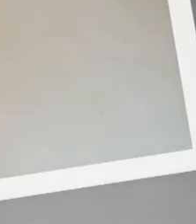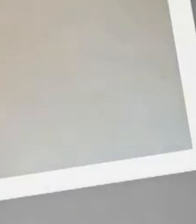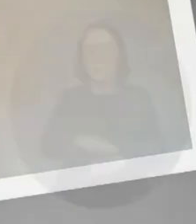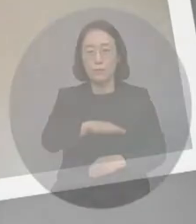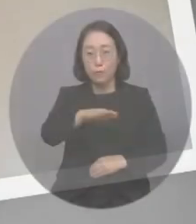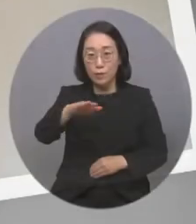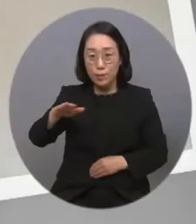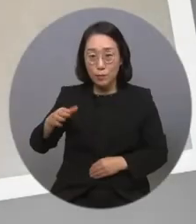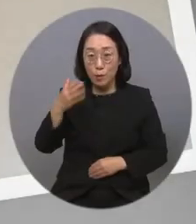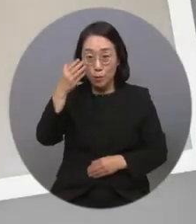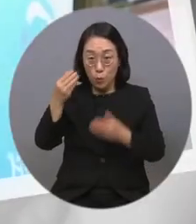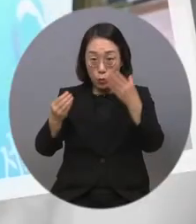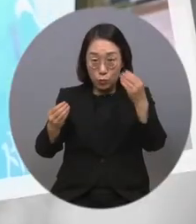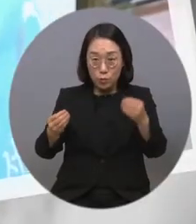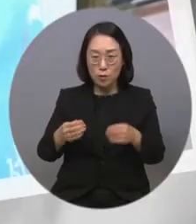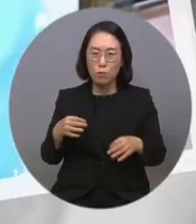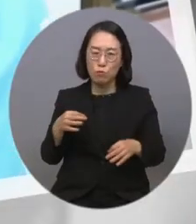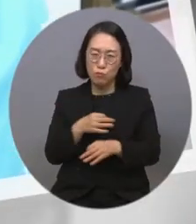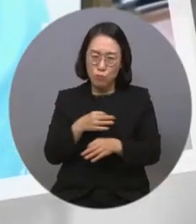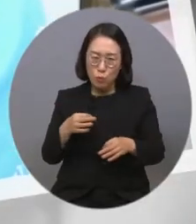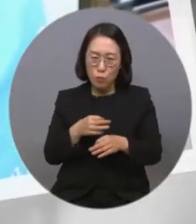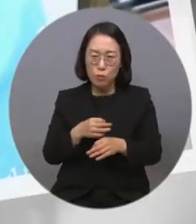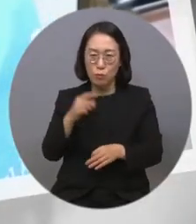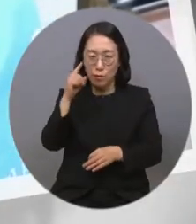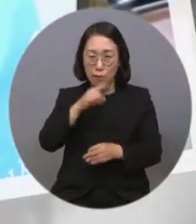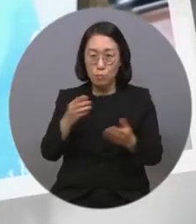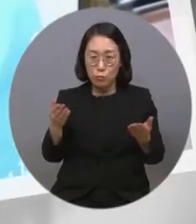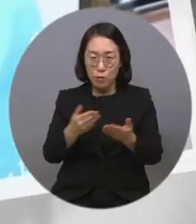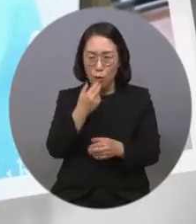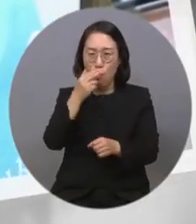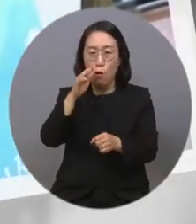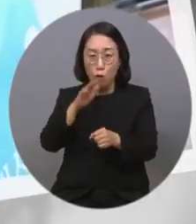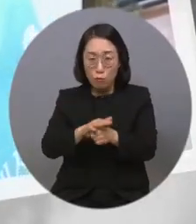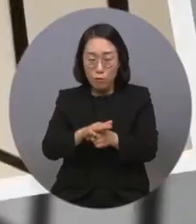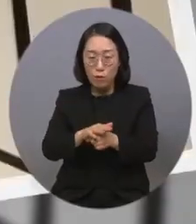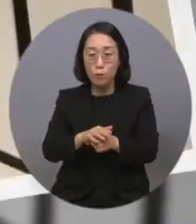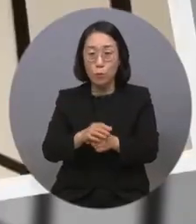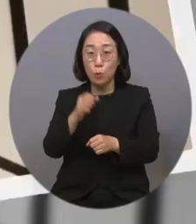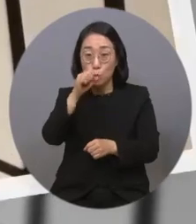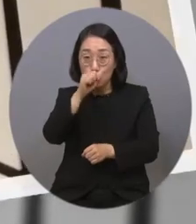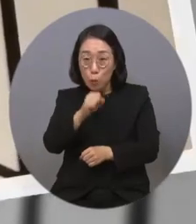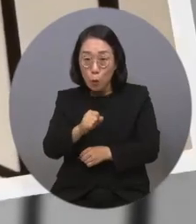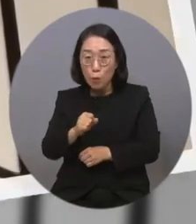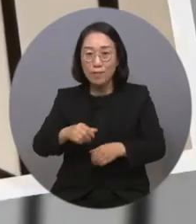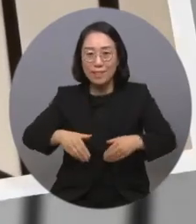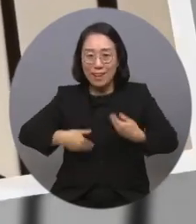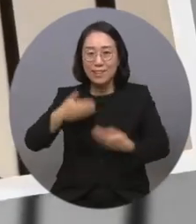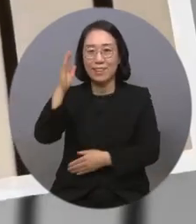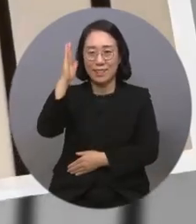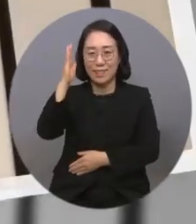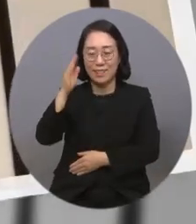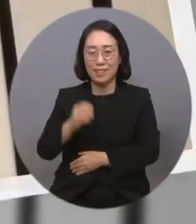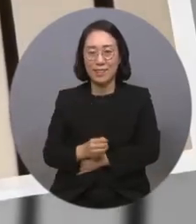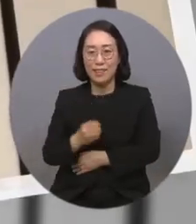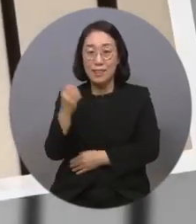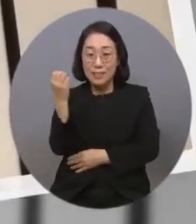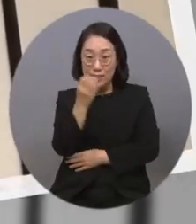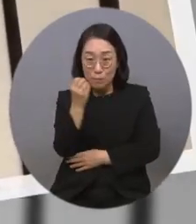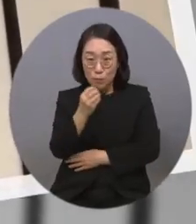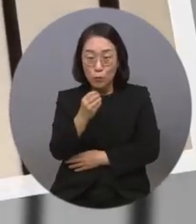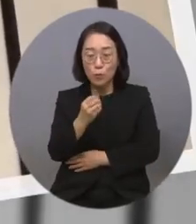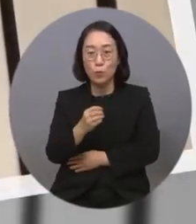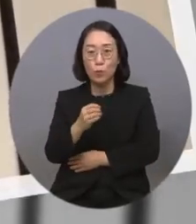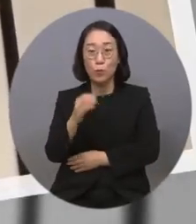우리 주변에서 일어나는 불공정한 사례부터 억울한 사연, 따뜻한 미담까지 장애인신문과